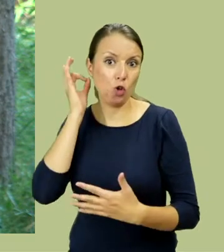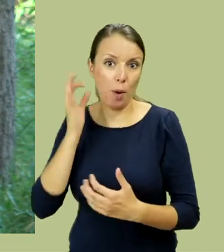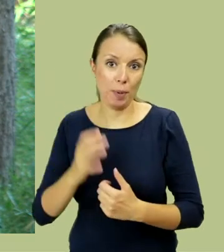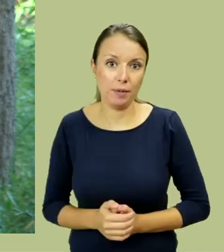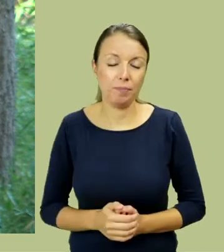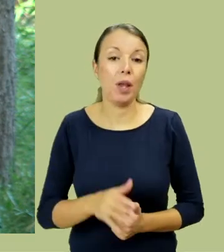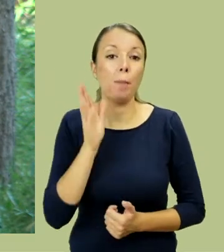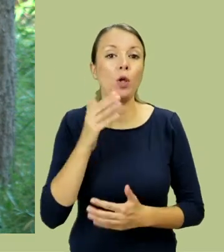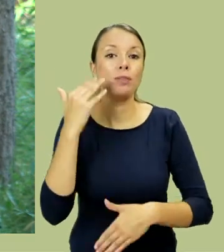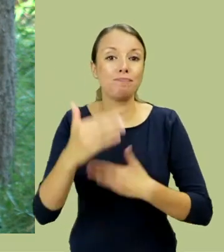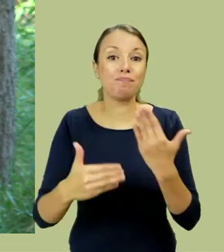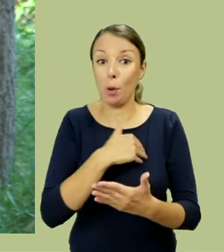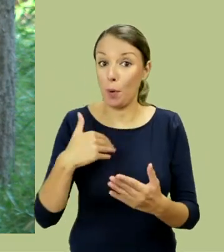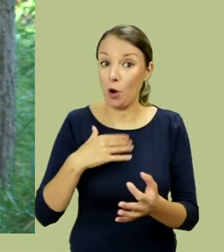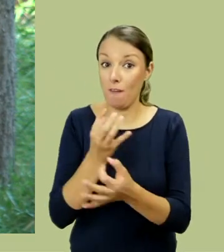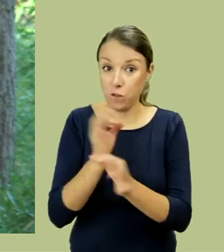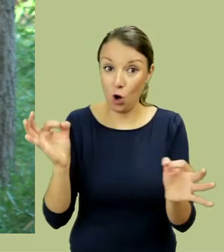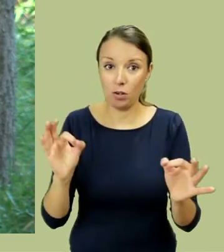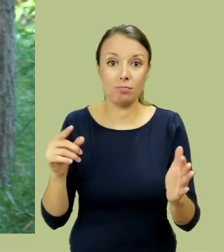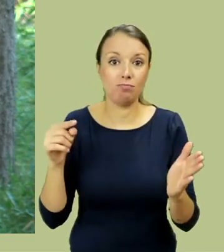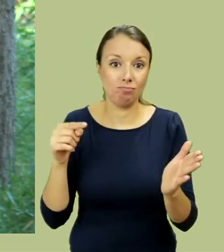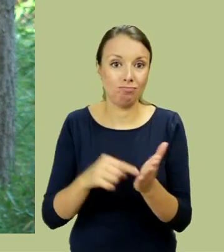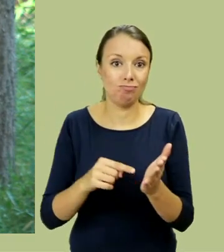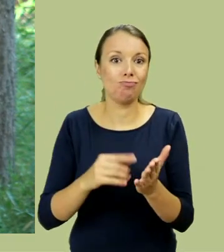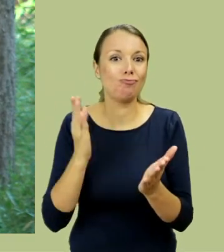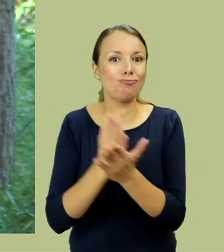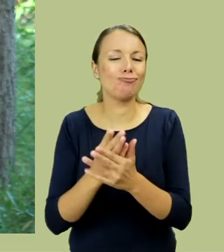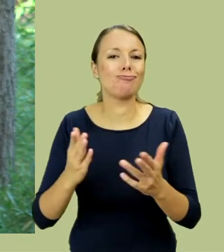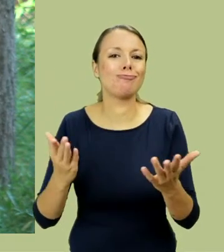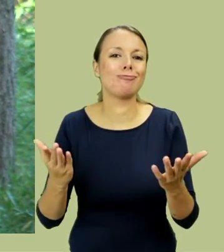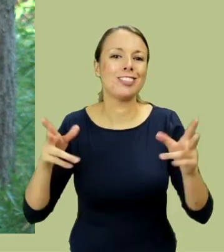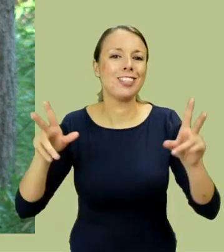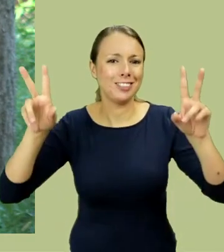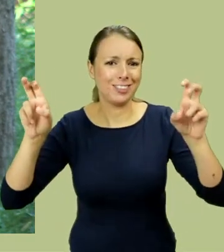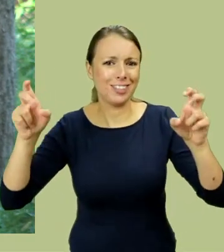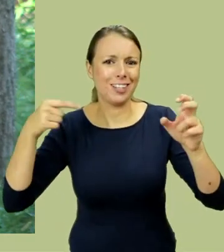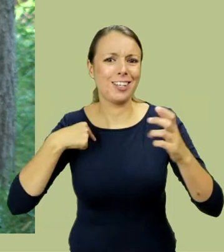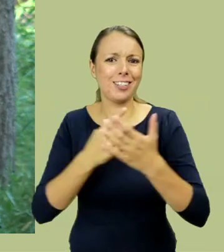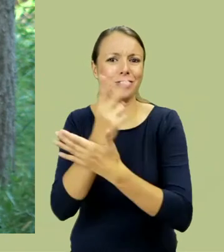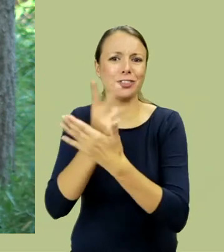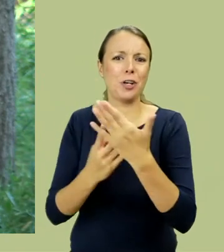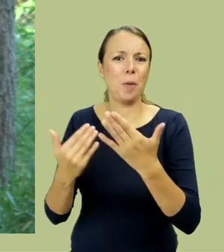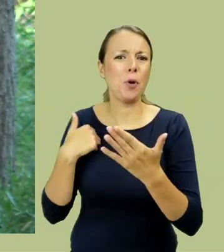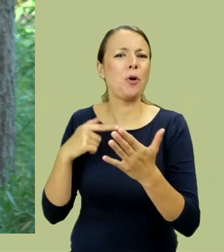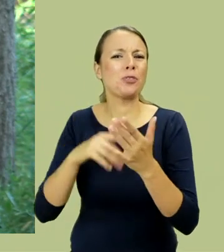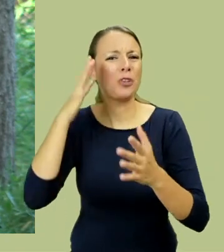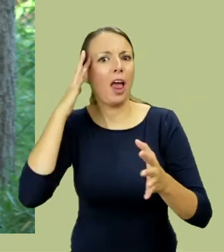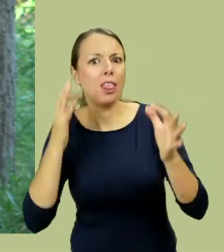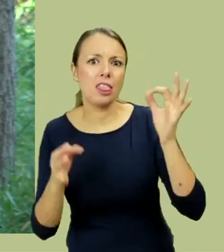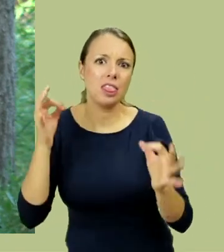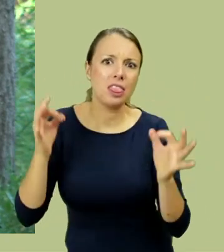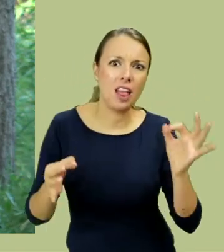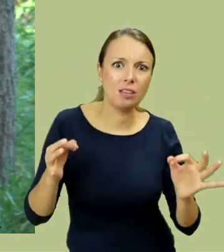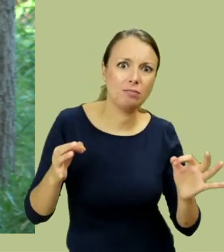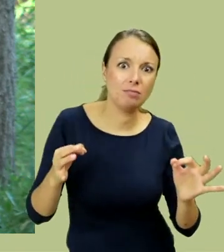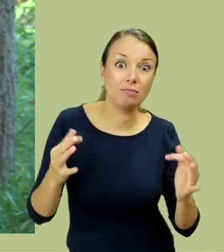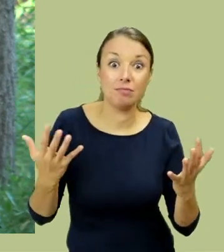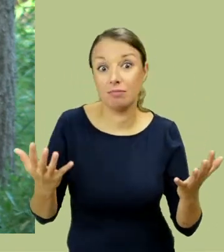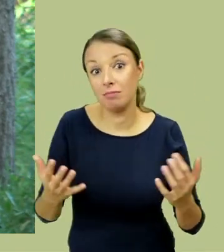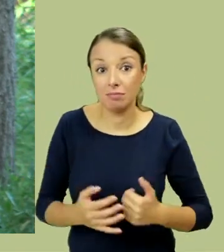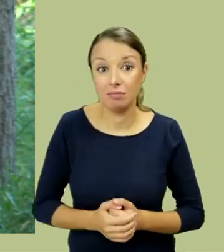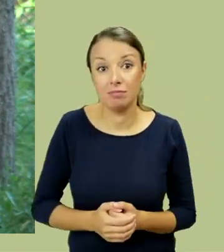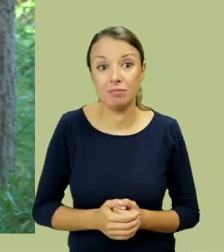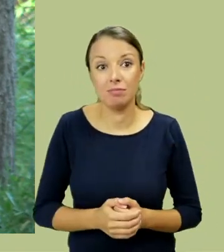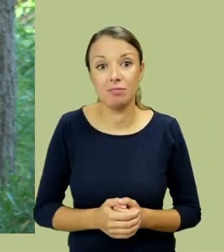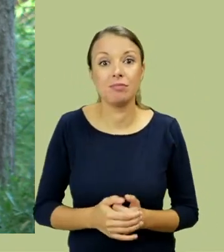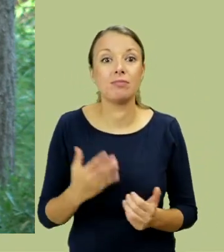właśnie ten cytowany tu przeze mnie dylemat, ponieważ no, bardzo wiele